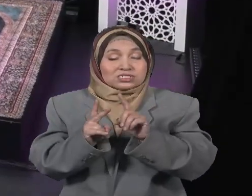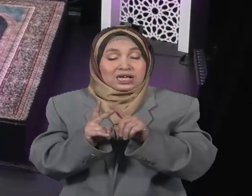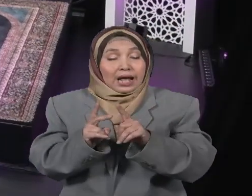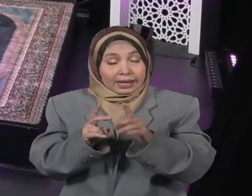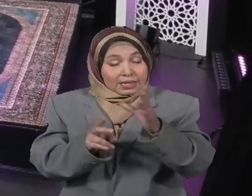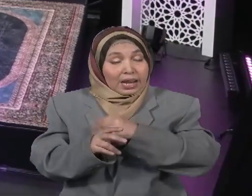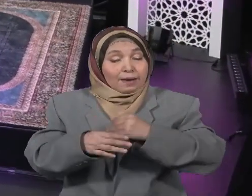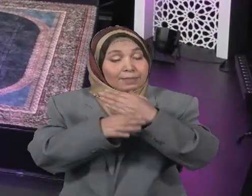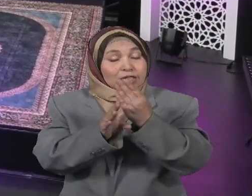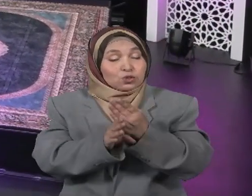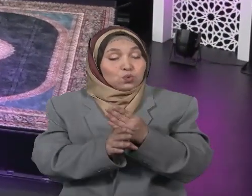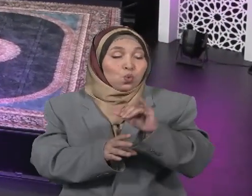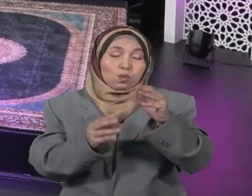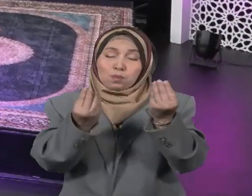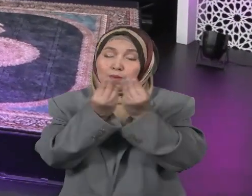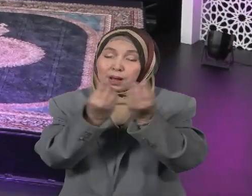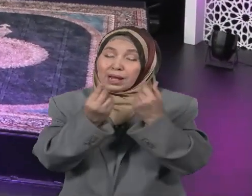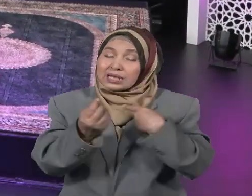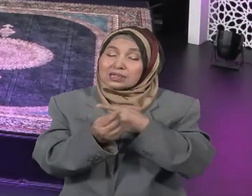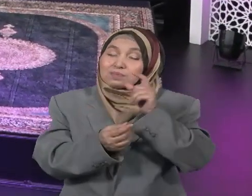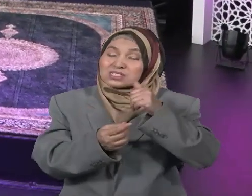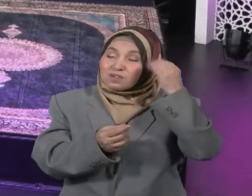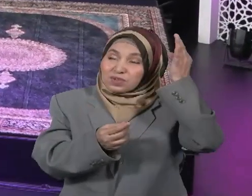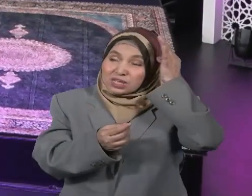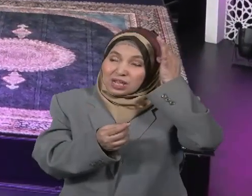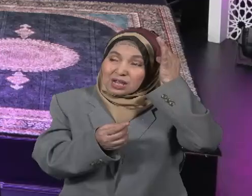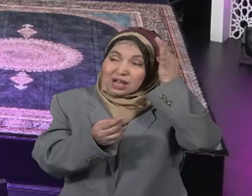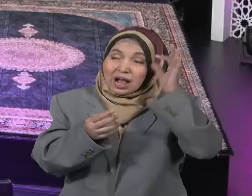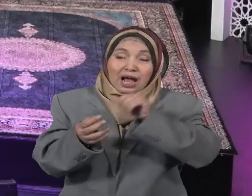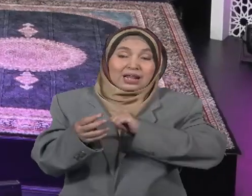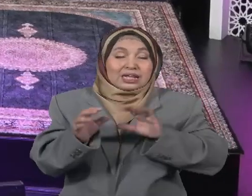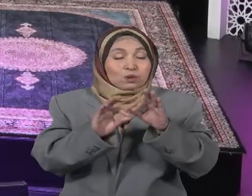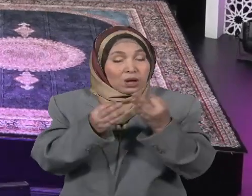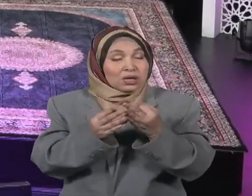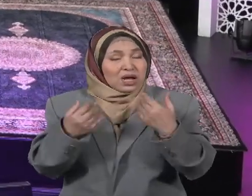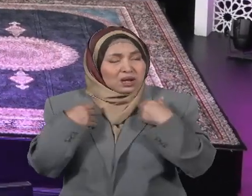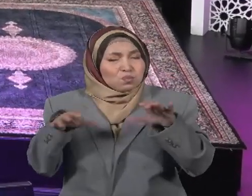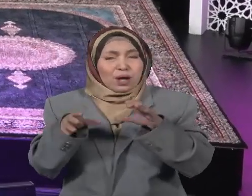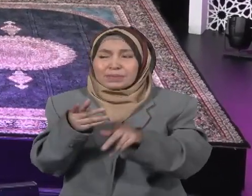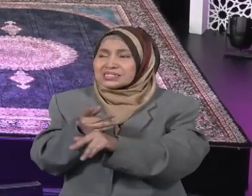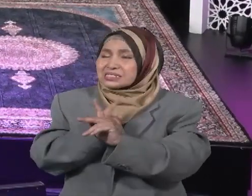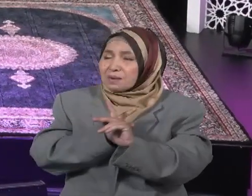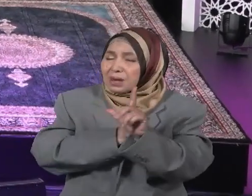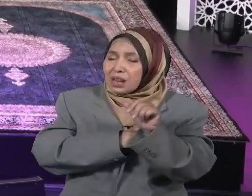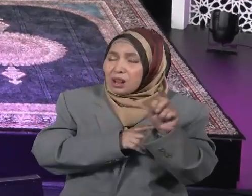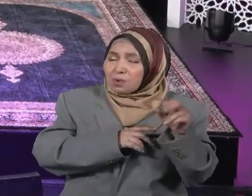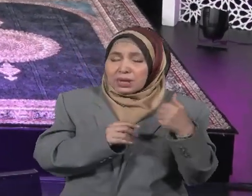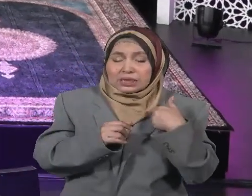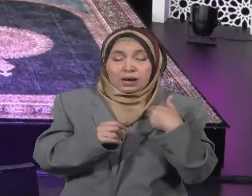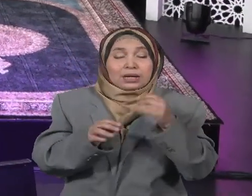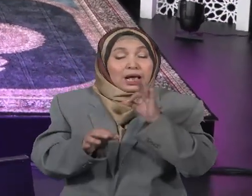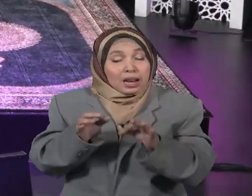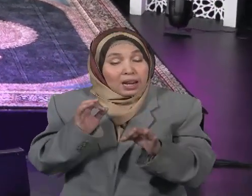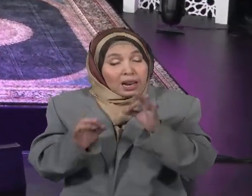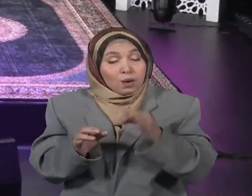jamak, kita kena fikir juga ahli keluarga kita, adik-beradik kita ke, mereka ni ada tak buat loan ke, buat apa-apa yang terlibat dengan riba. Ya?